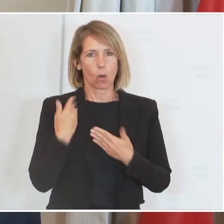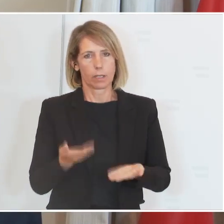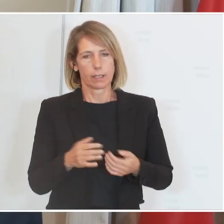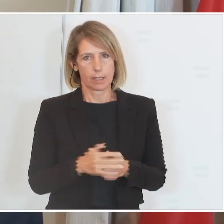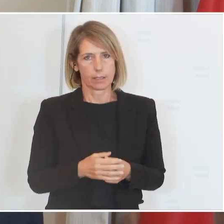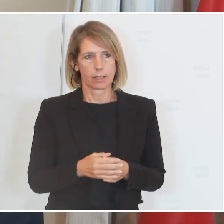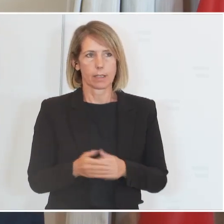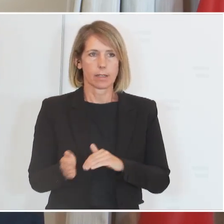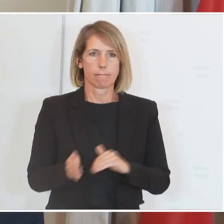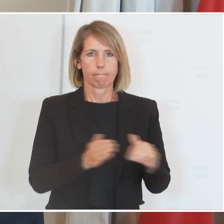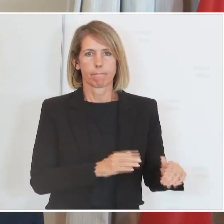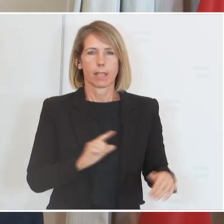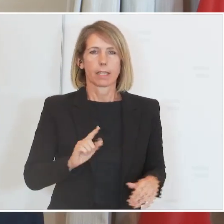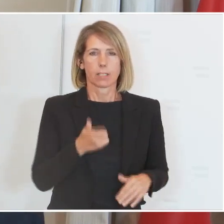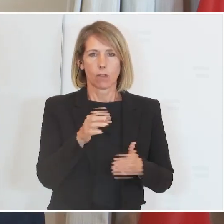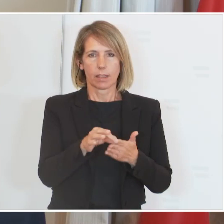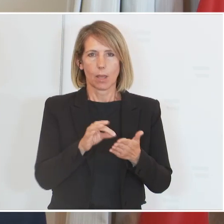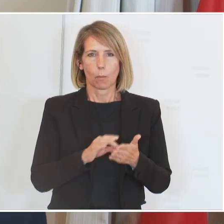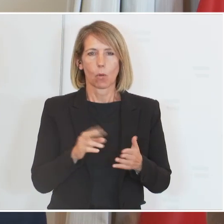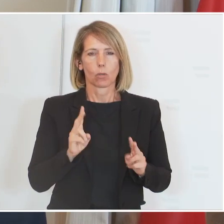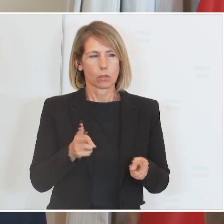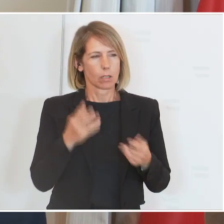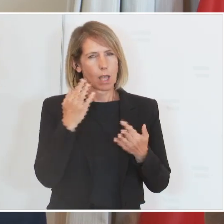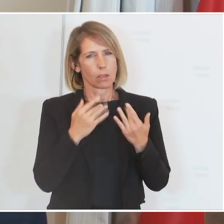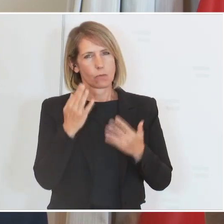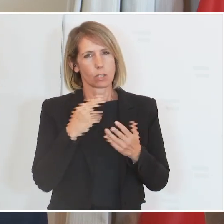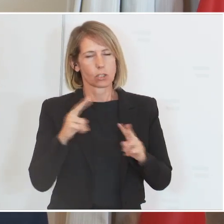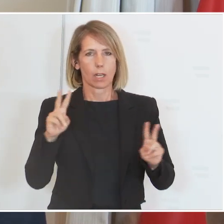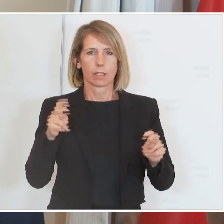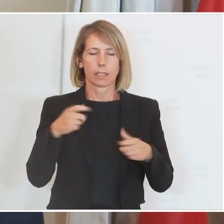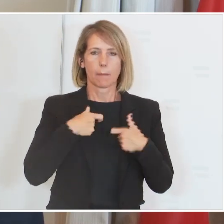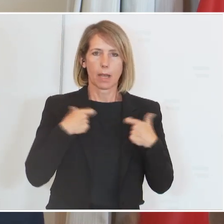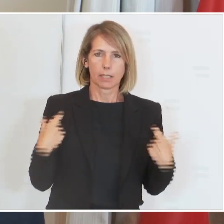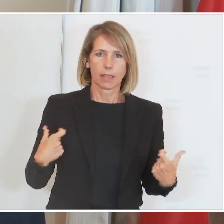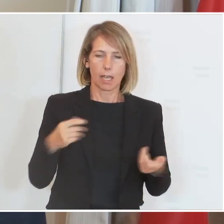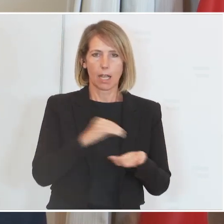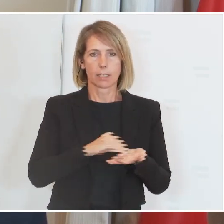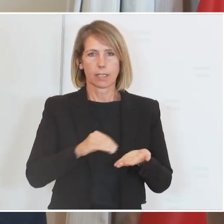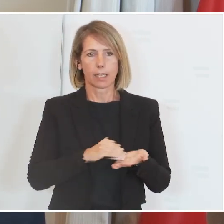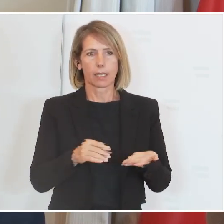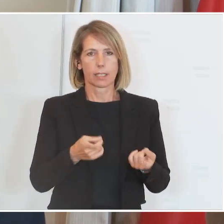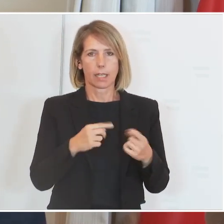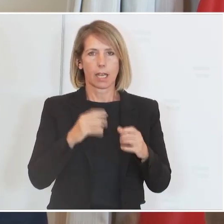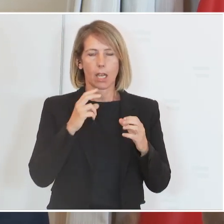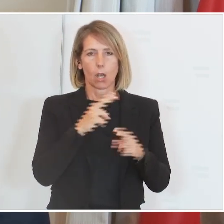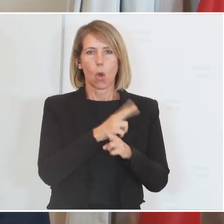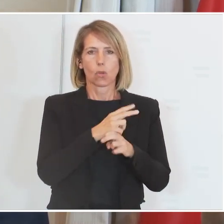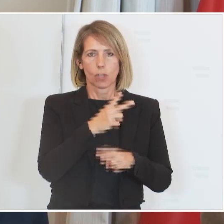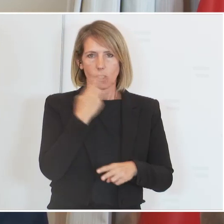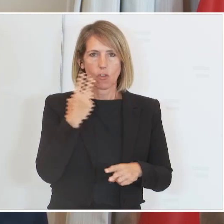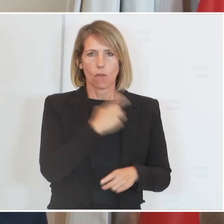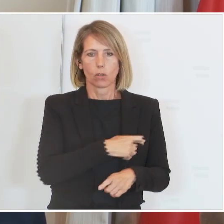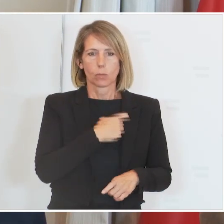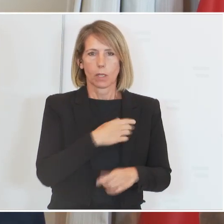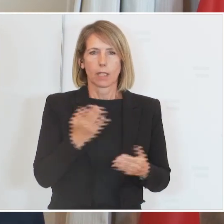anderen, Sie können sich vorstellen, das Thema des Generalsekretärs oder der Generalsekretärin der Österreichischen Volkspartei war kein